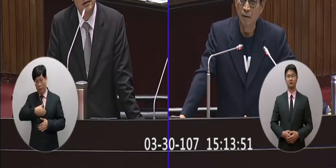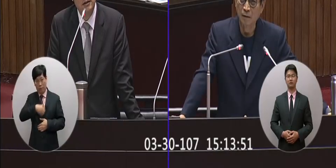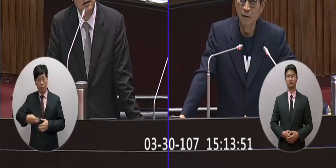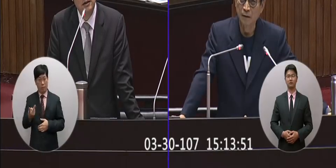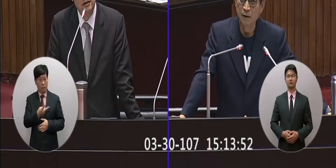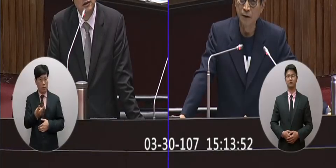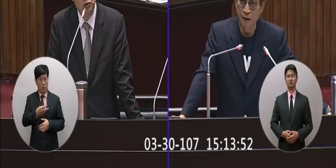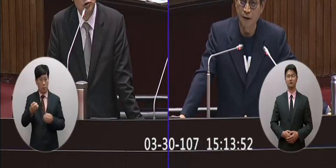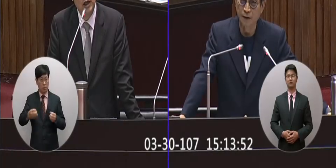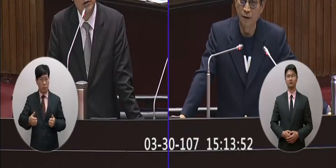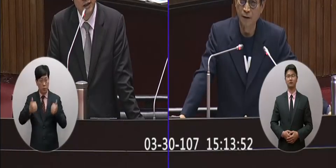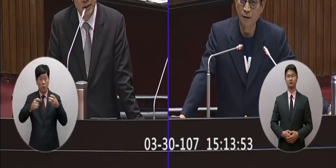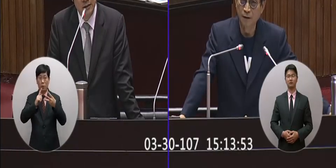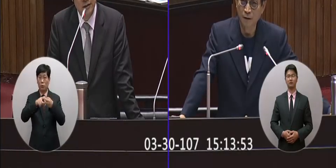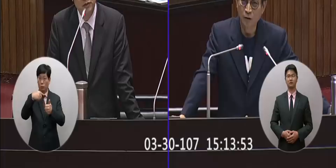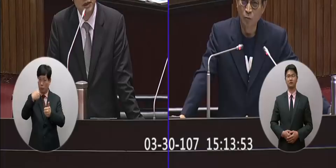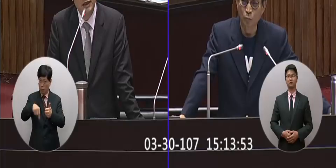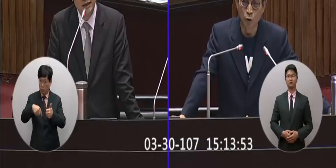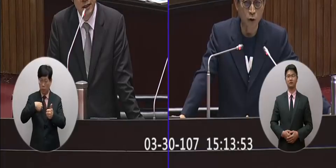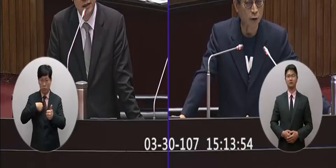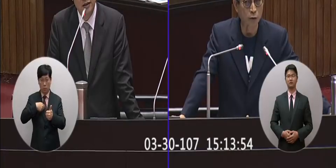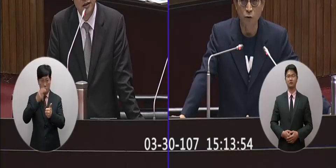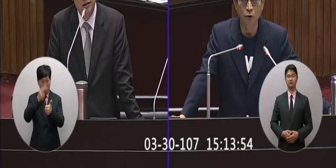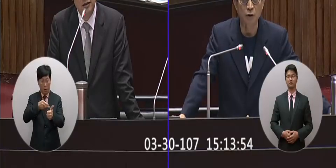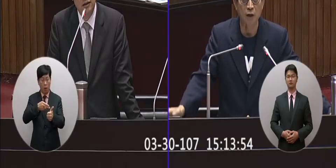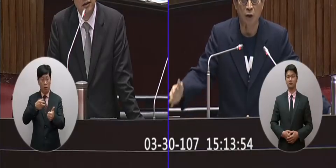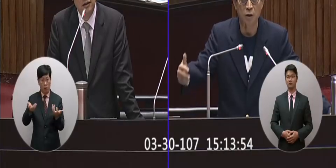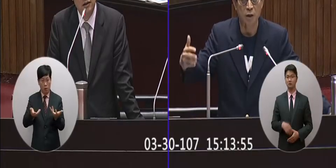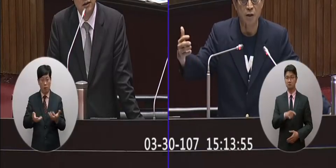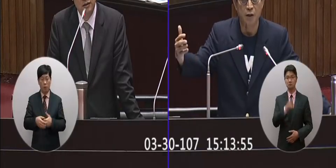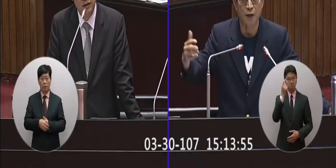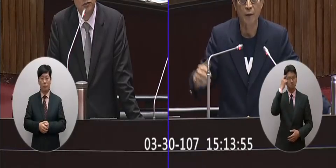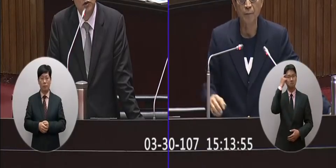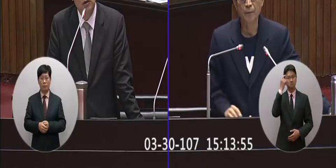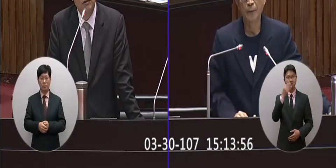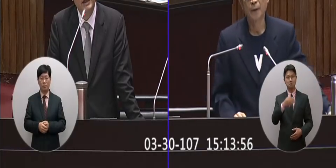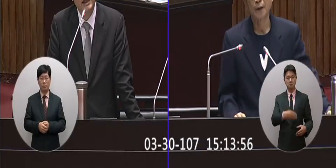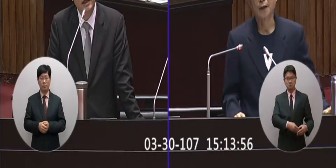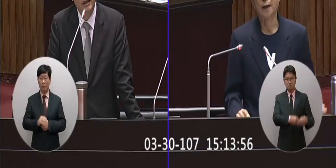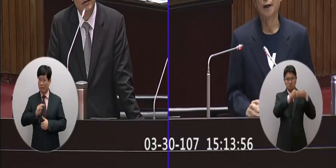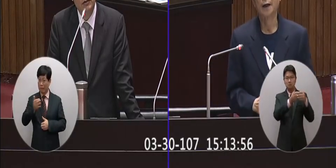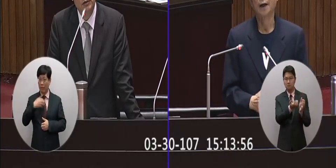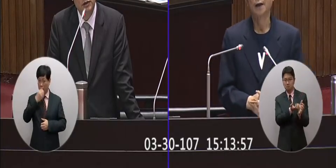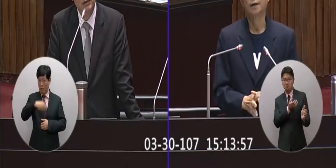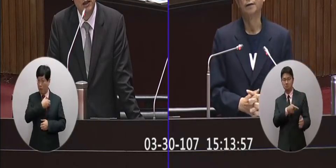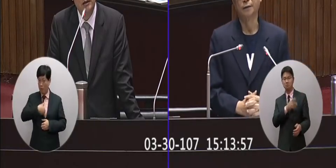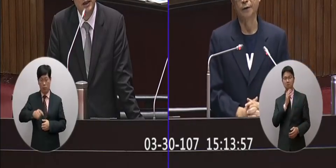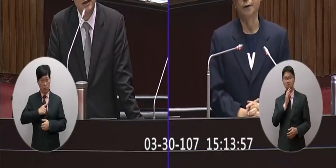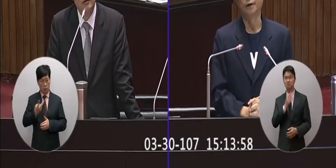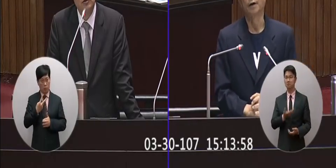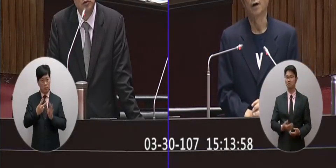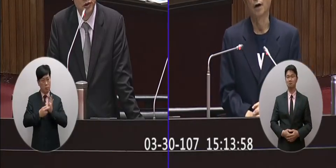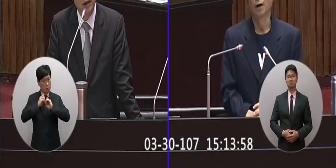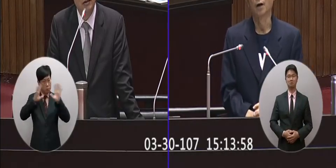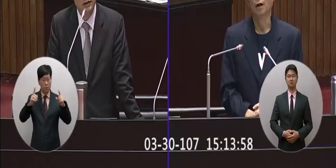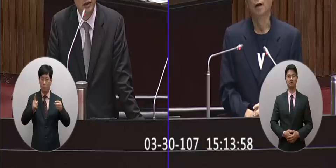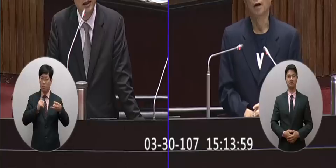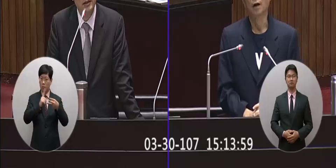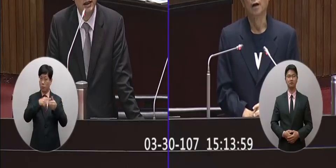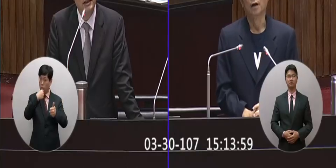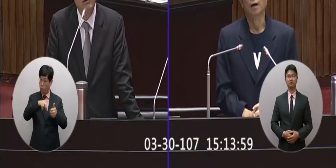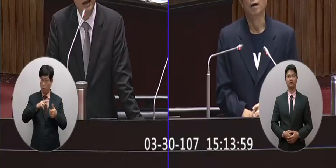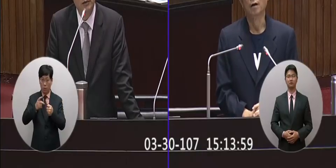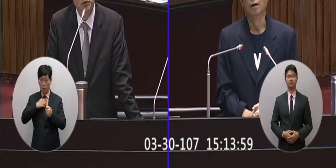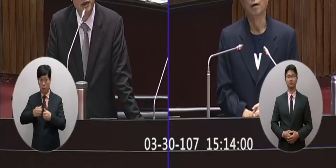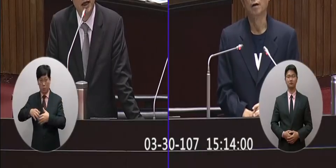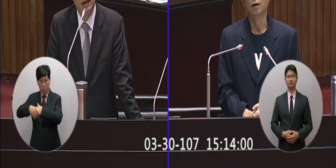达成主教的任命的协议， 某种程度就是建交的前夕了。 对，不过梵蒂冈也发出声明哈，这跟主教这